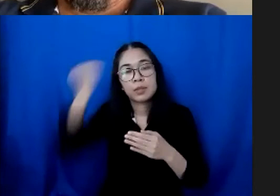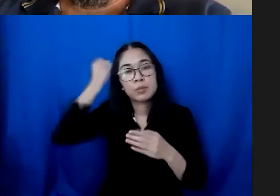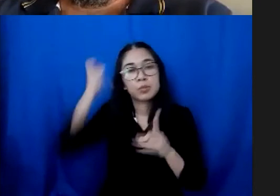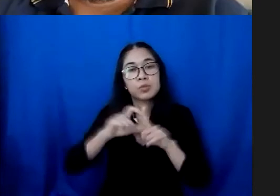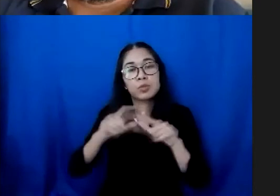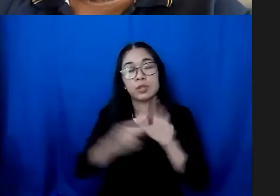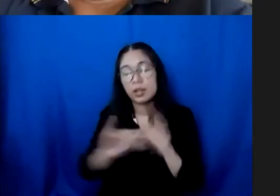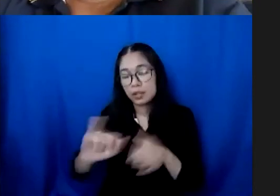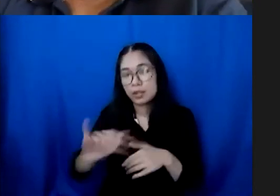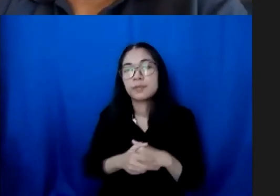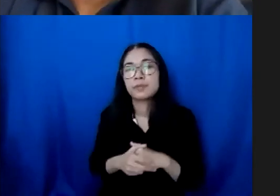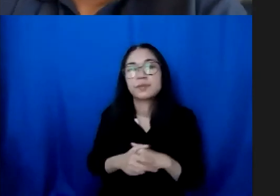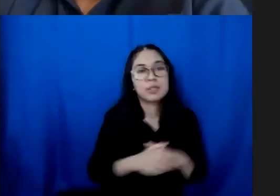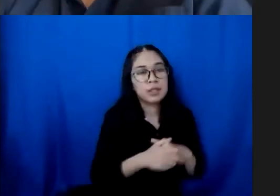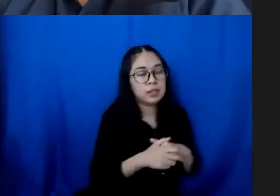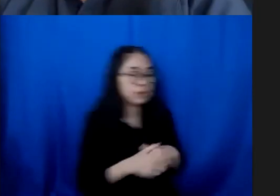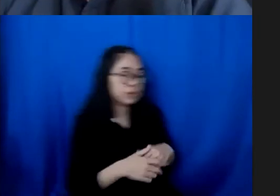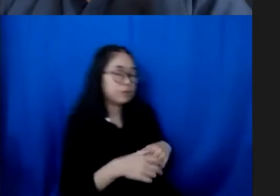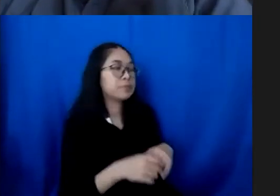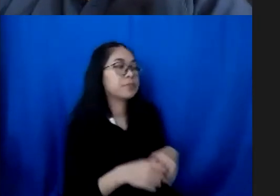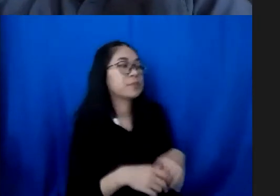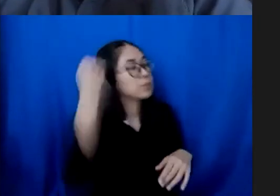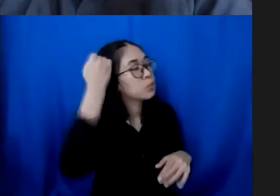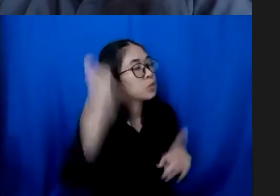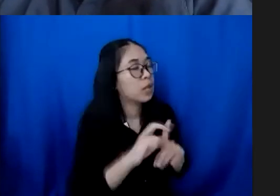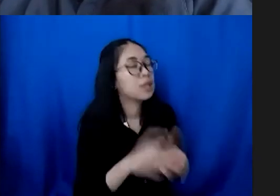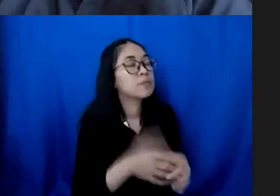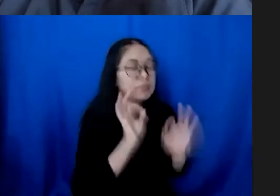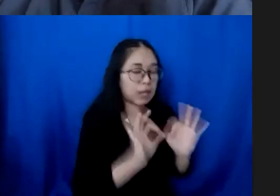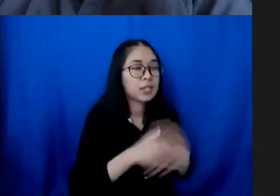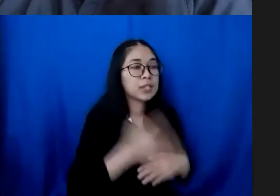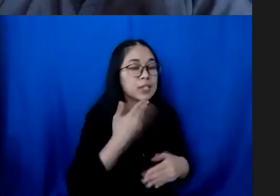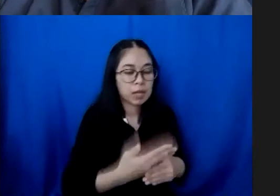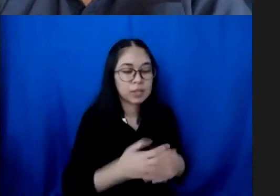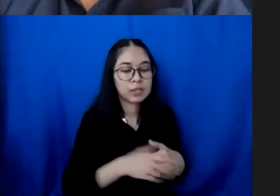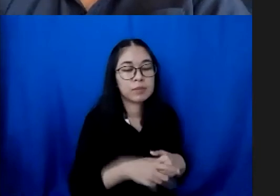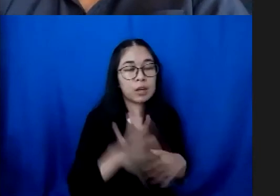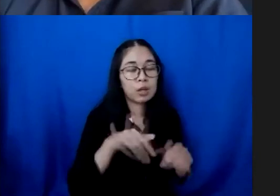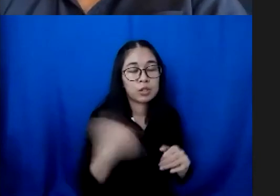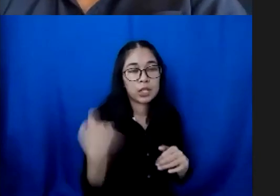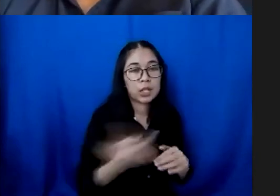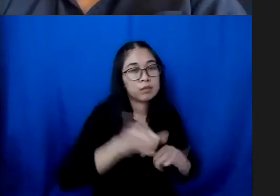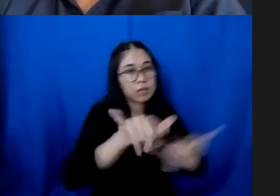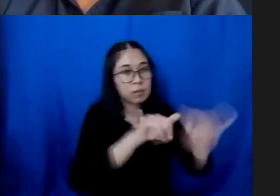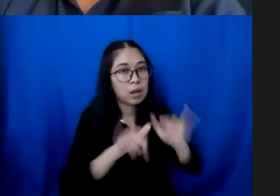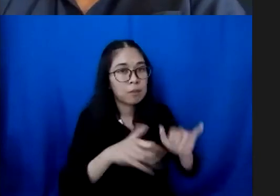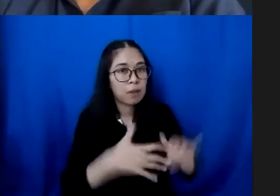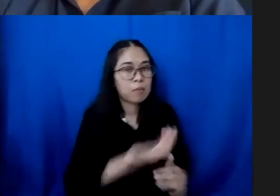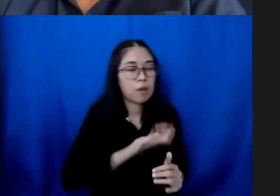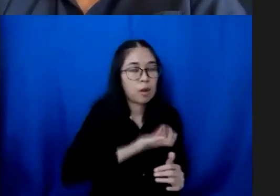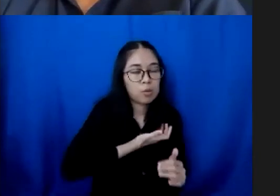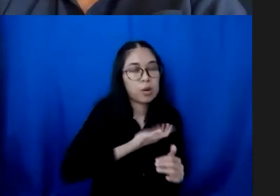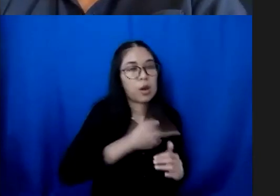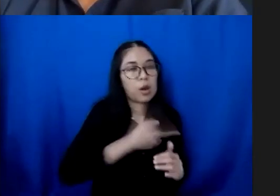Baik, terima kasih. Tentunya bila kita sama-sama berkeinginan ya, memiliki